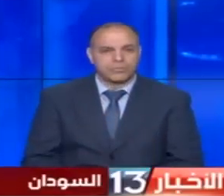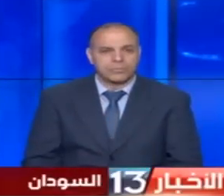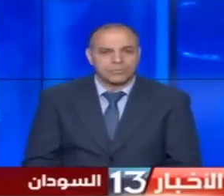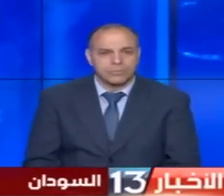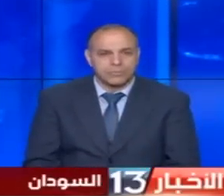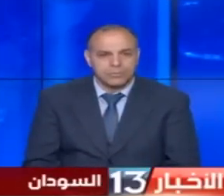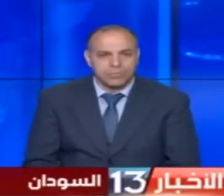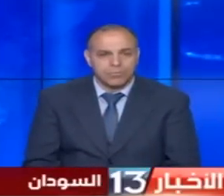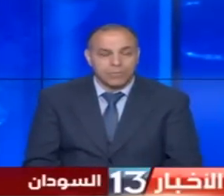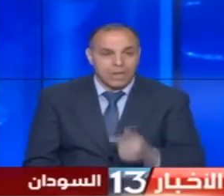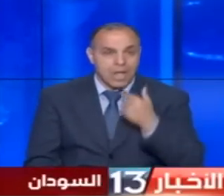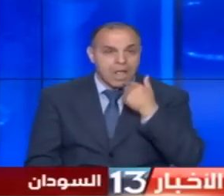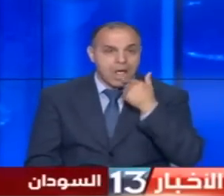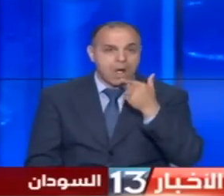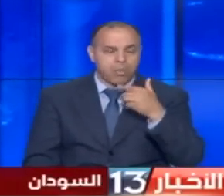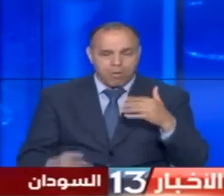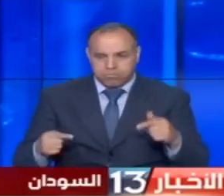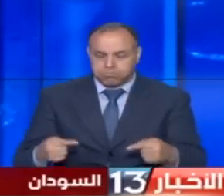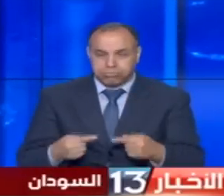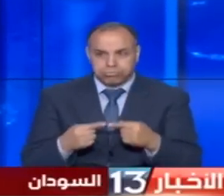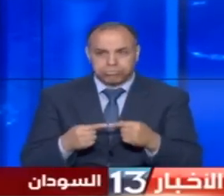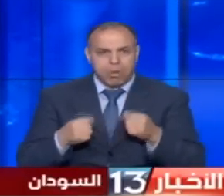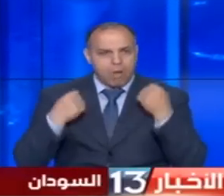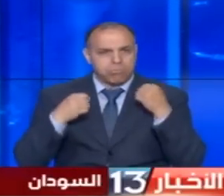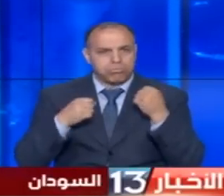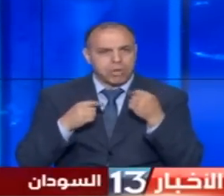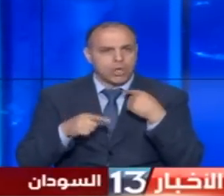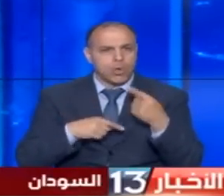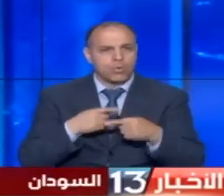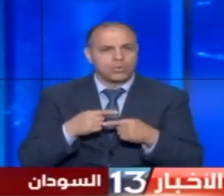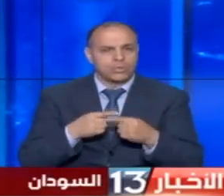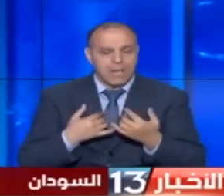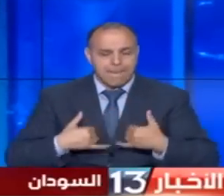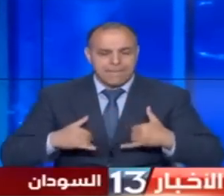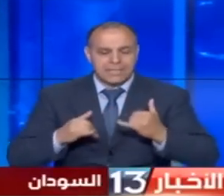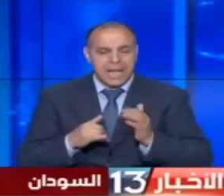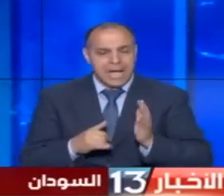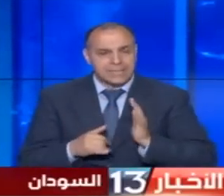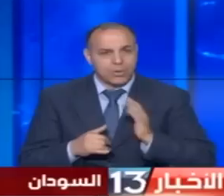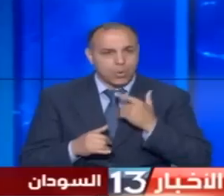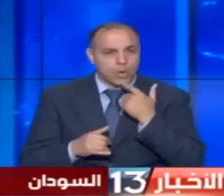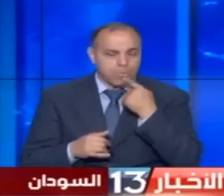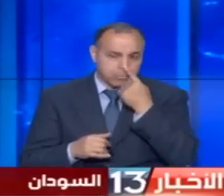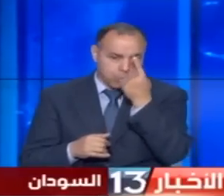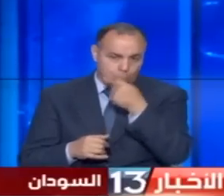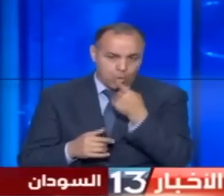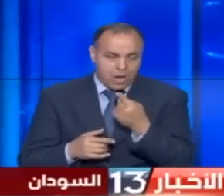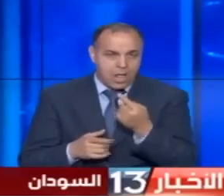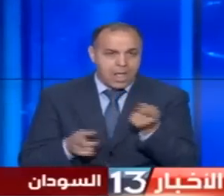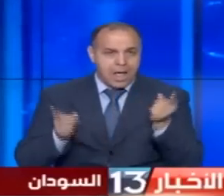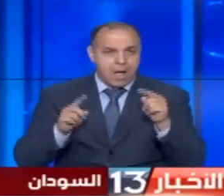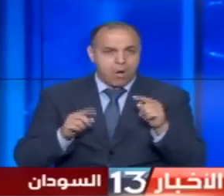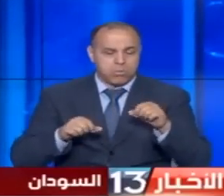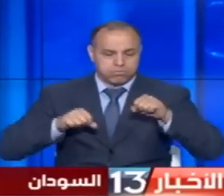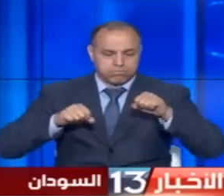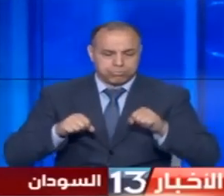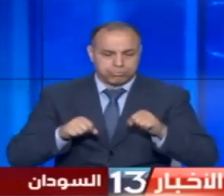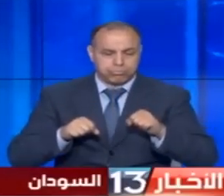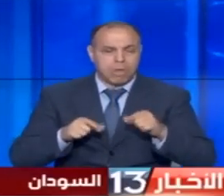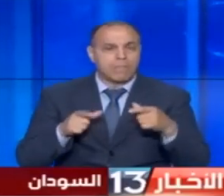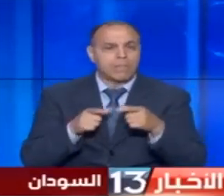ورغم احتدام اصطدام مع المتظاهرين يواصل المجلس العسكري ما وصفه باعاده هيكله اجهزه